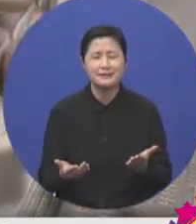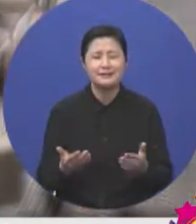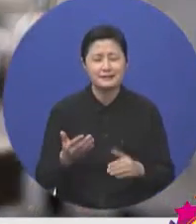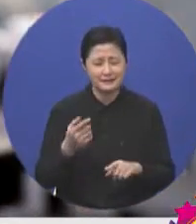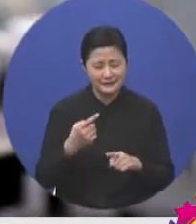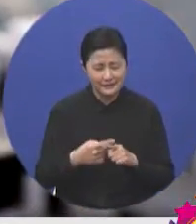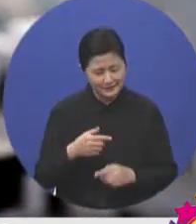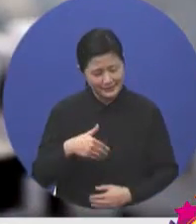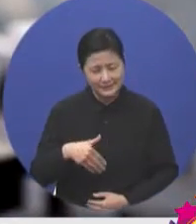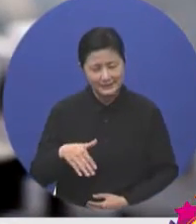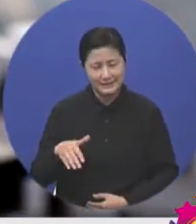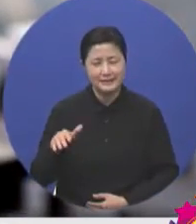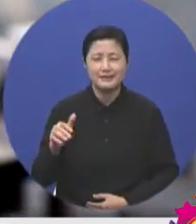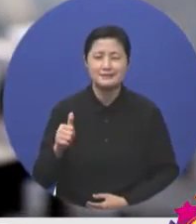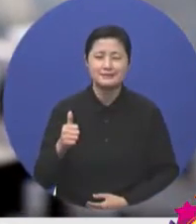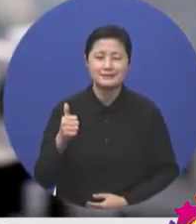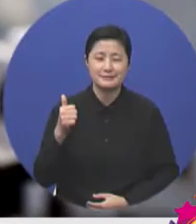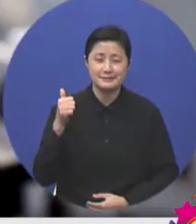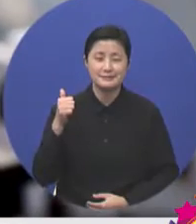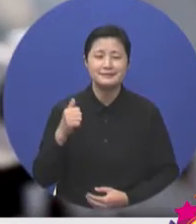쉬어가자.